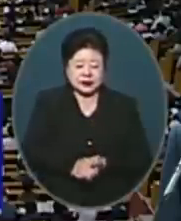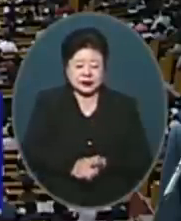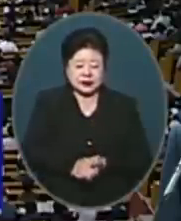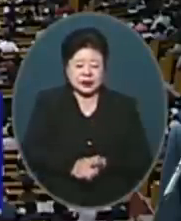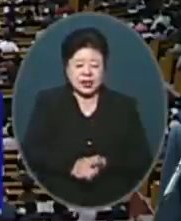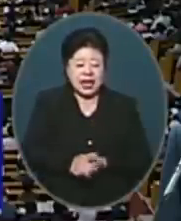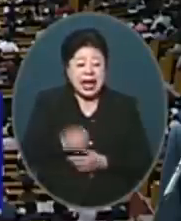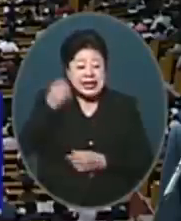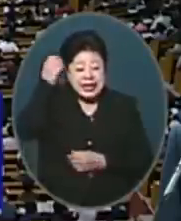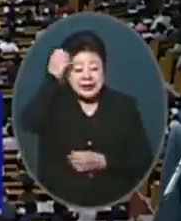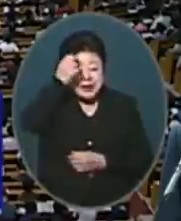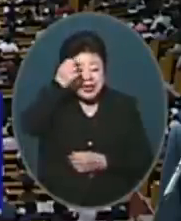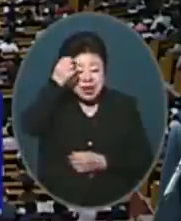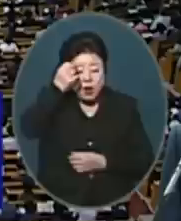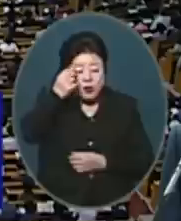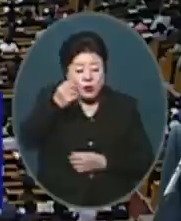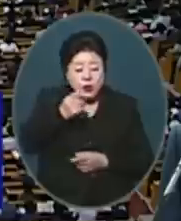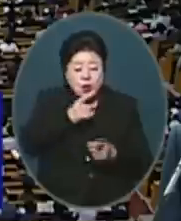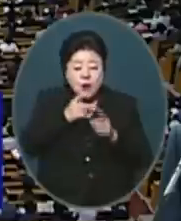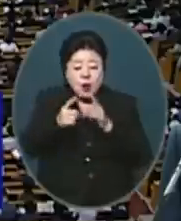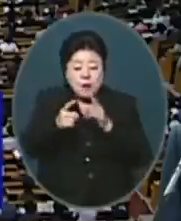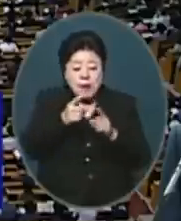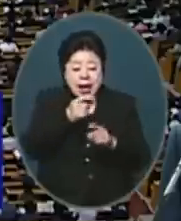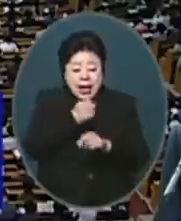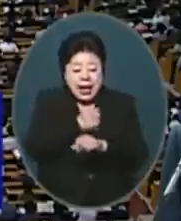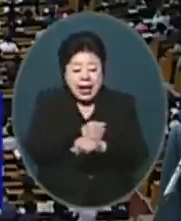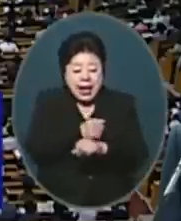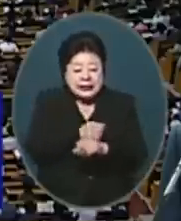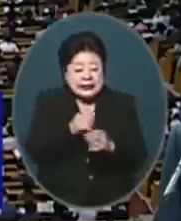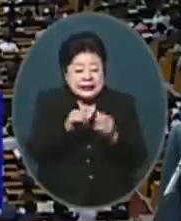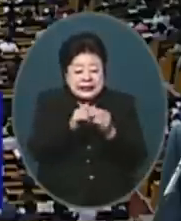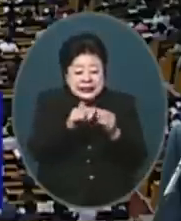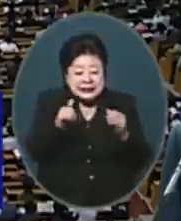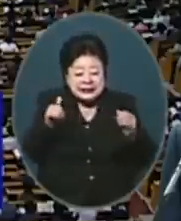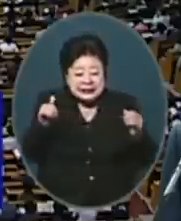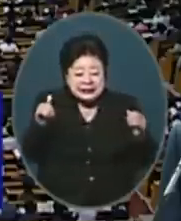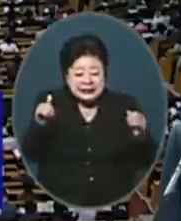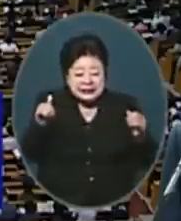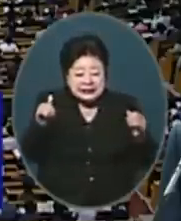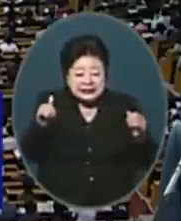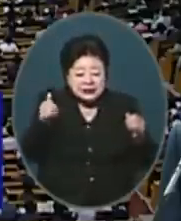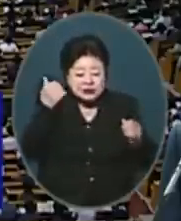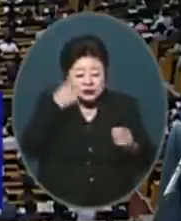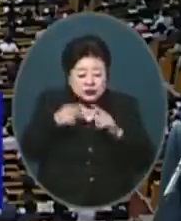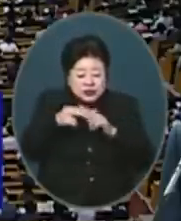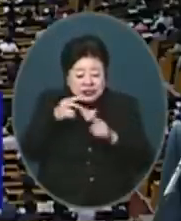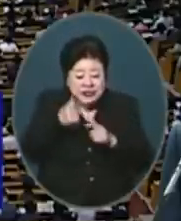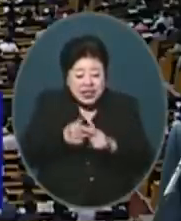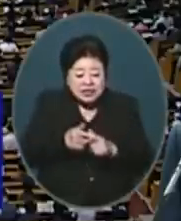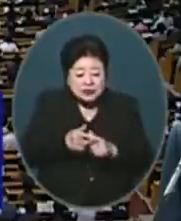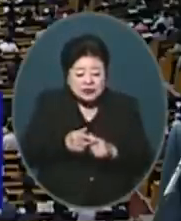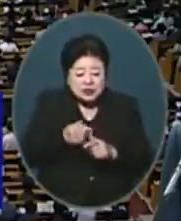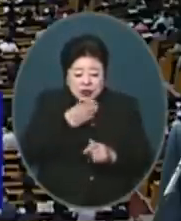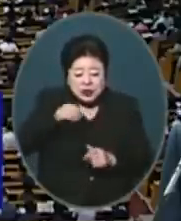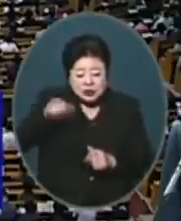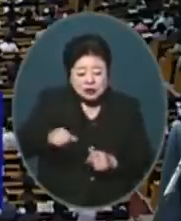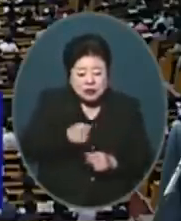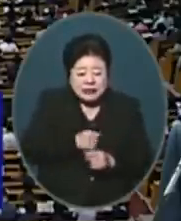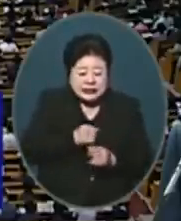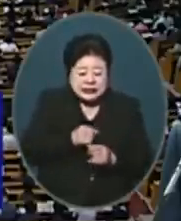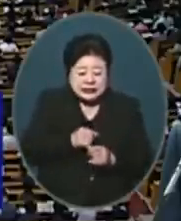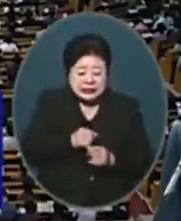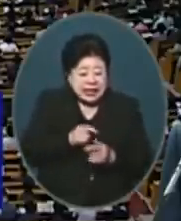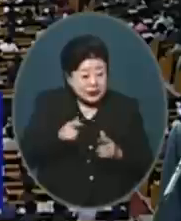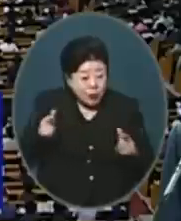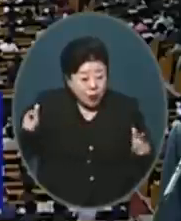알게 하노니 하나님의 성령으로 말하는 자는 누구든지 예수를 죄주라 할지